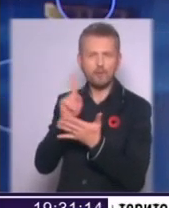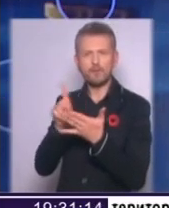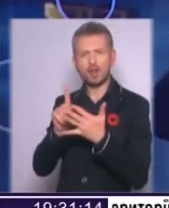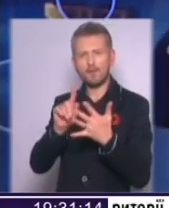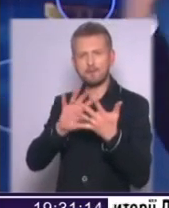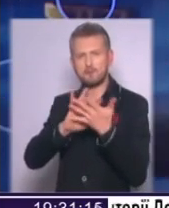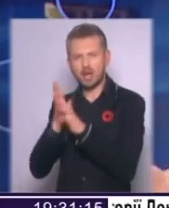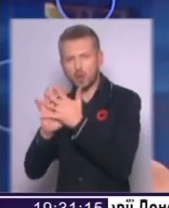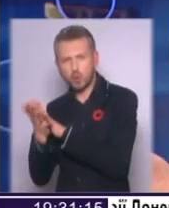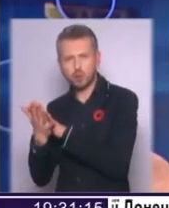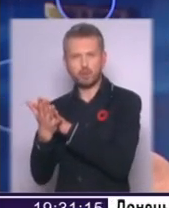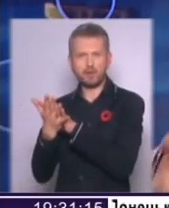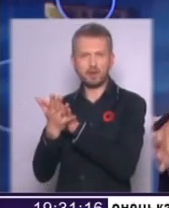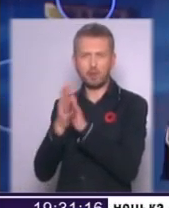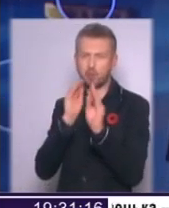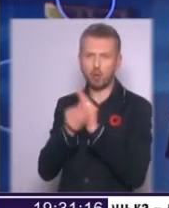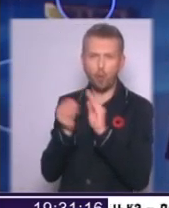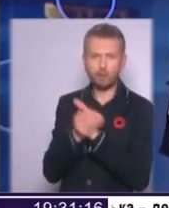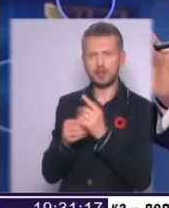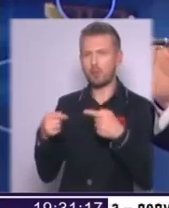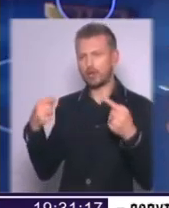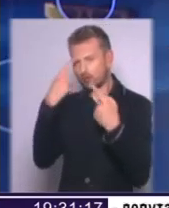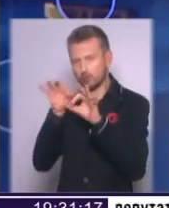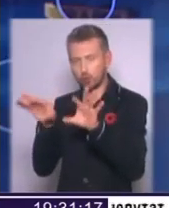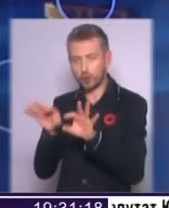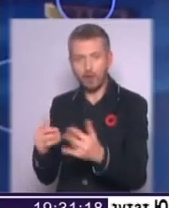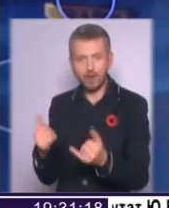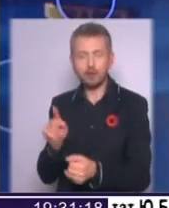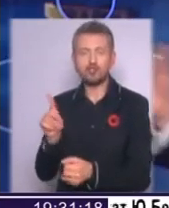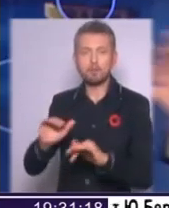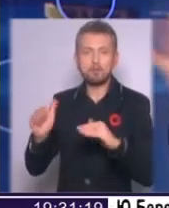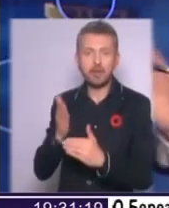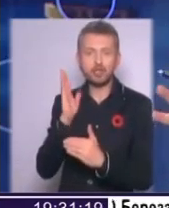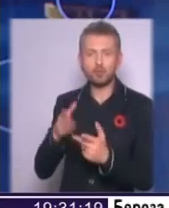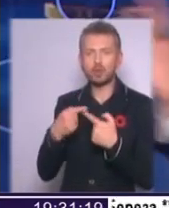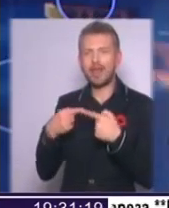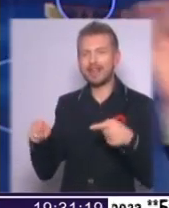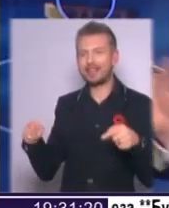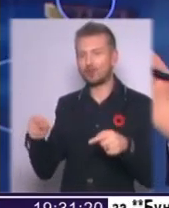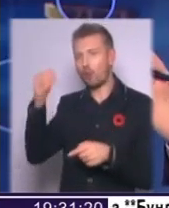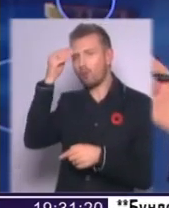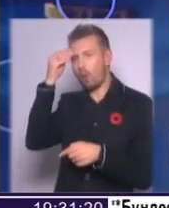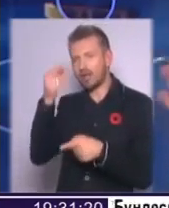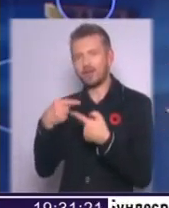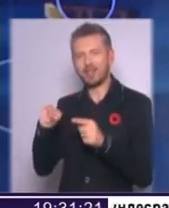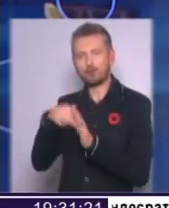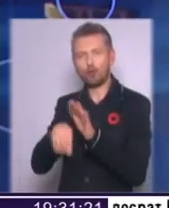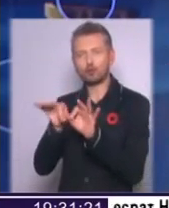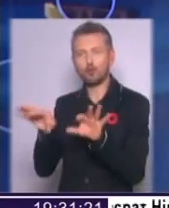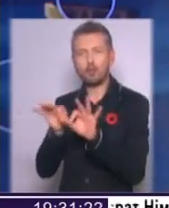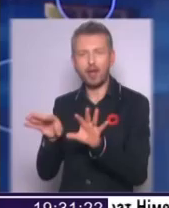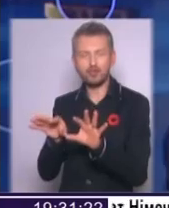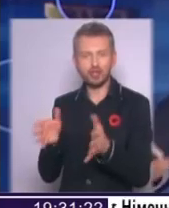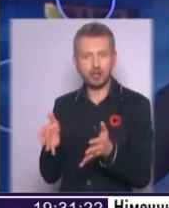перекручувався, який по-різному доносився. А зараз чим менше буде от різнопоглядів, різнотлумачень того чи іншого